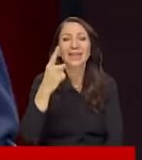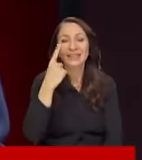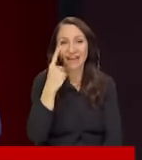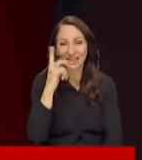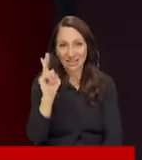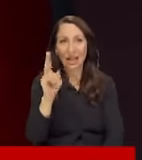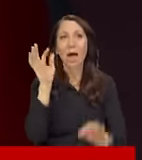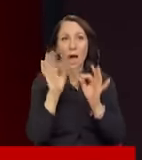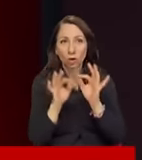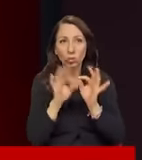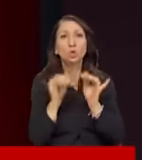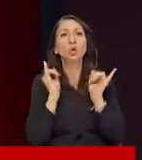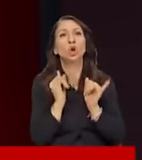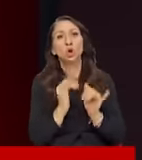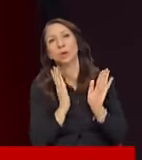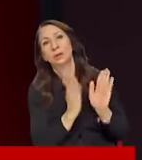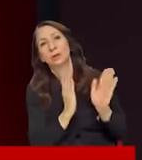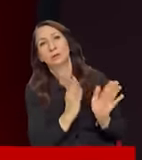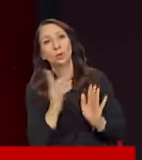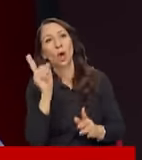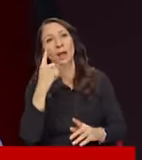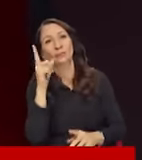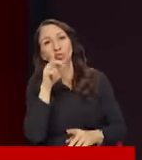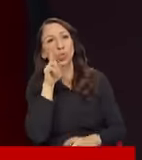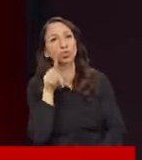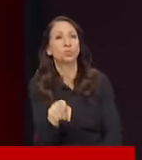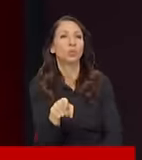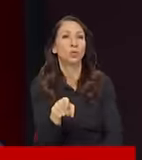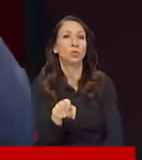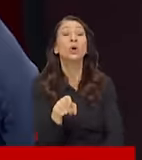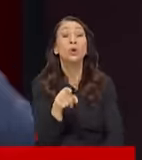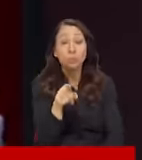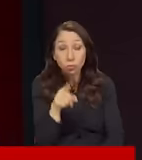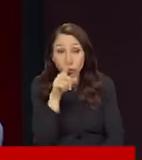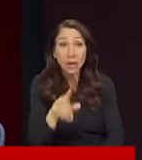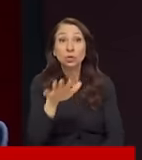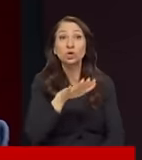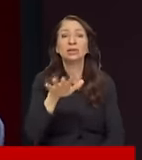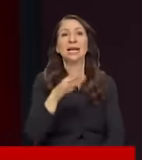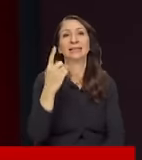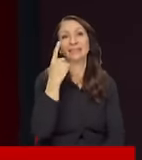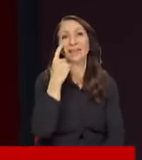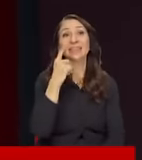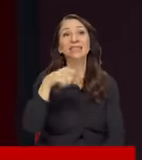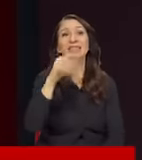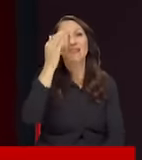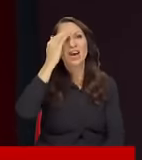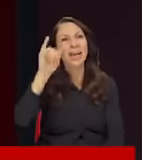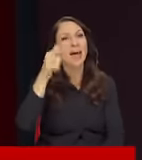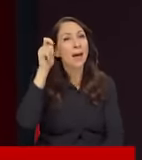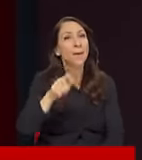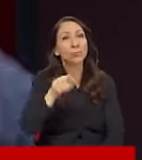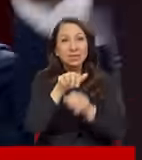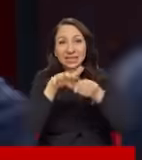devletin ekonomisinin kötü yönetilmesinin sonucudur. Dolayısıyla sosyal devlet sizi yoksullaştıran